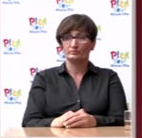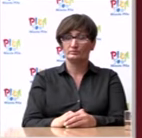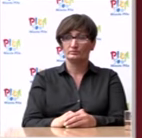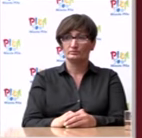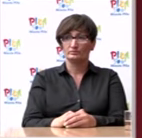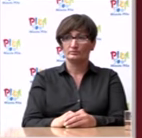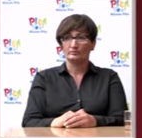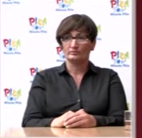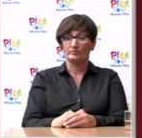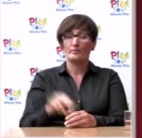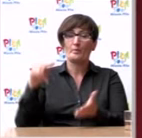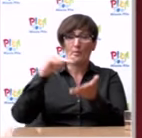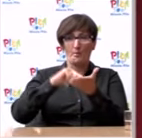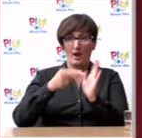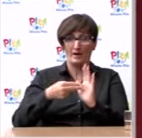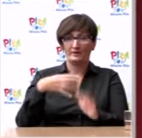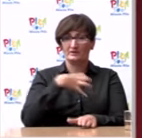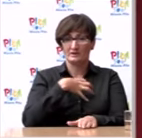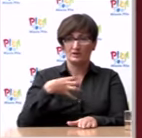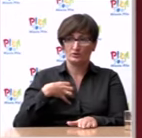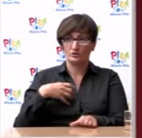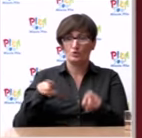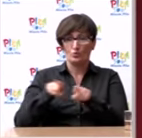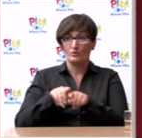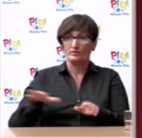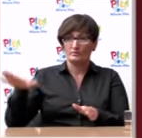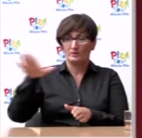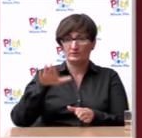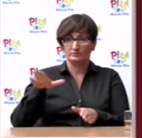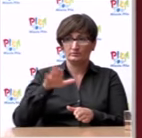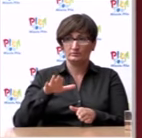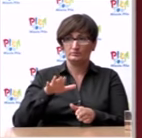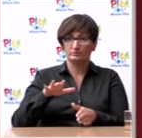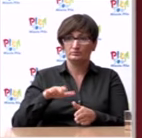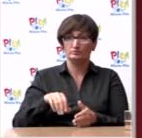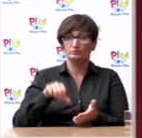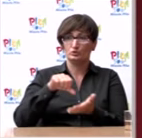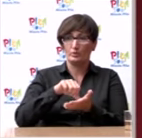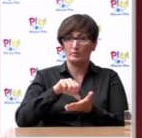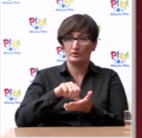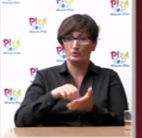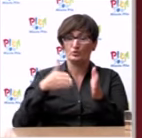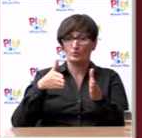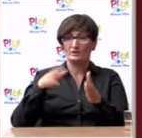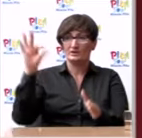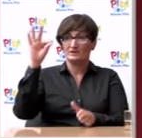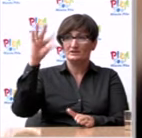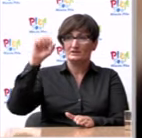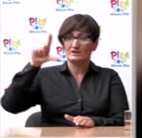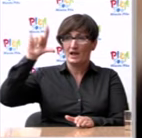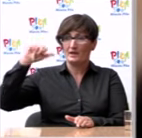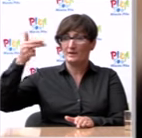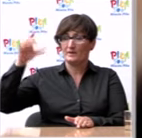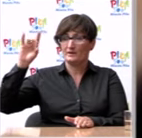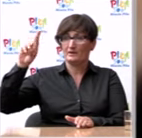Szanowni Państwo, kolejny plan zagospodarowania również w obszarze Śródmieścia. Jest to kwartał Bohaterów Stalingradu, Sikorskiego,